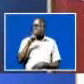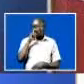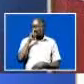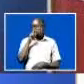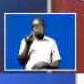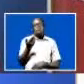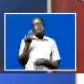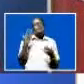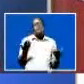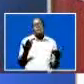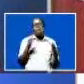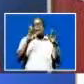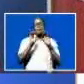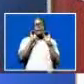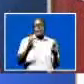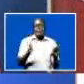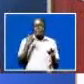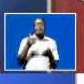maana,